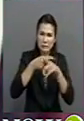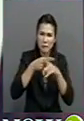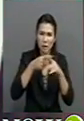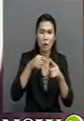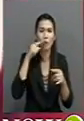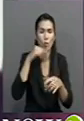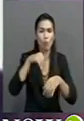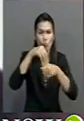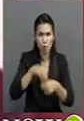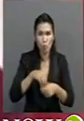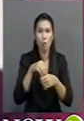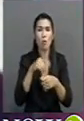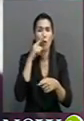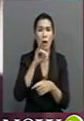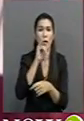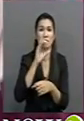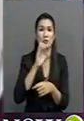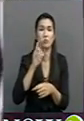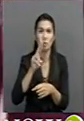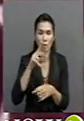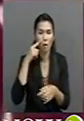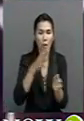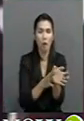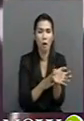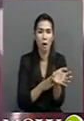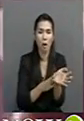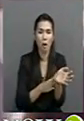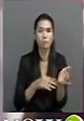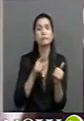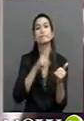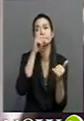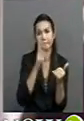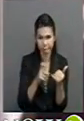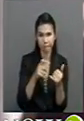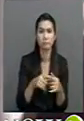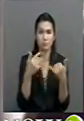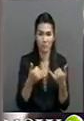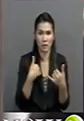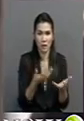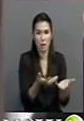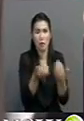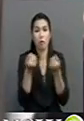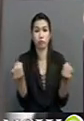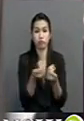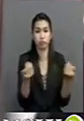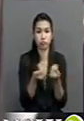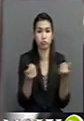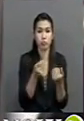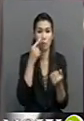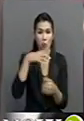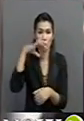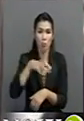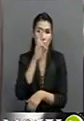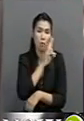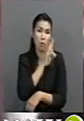อง ICU นานหลายวันท้ายที่สุดเธอเสียชีวิตลงแล้วนะคะก็เดินทางมารับศพของลูกสาวที่ห้องเก็บศพที่โรงพยาบ